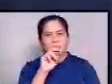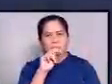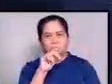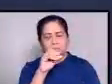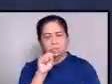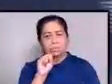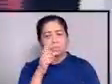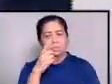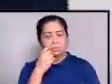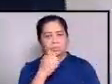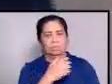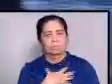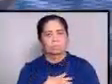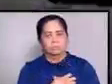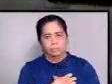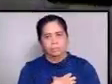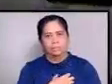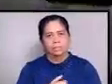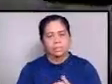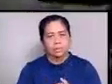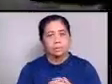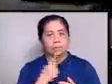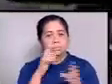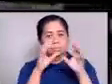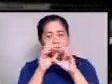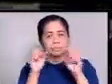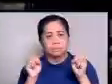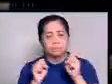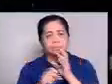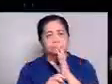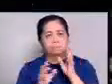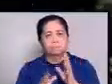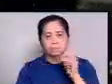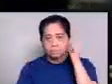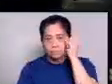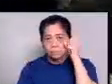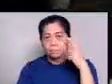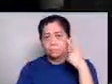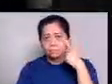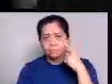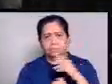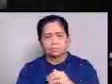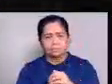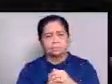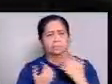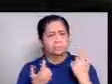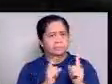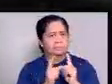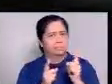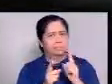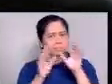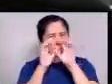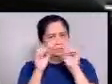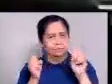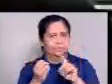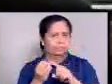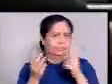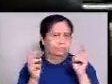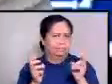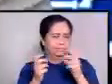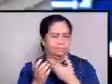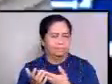Medical Center dahil sa heart attack. Sabi ni Presidential Spokesperson Salvador Panelo, nakausap na niya ang Pangulo tungkol